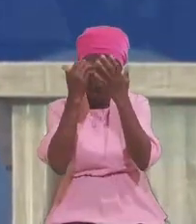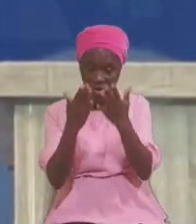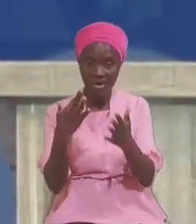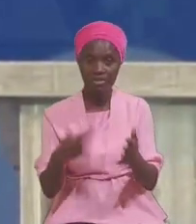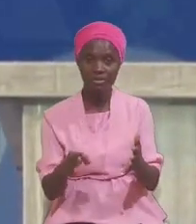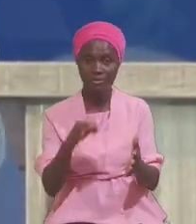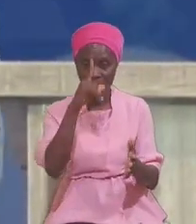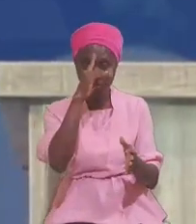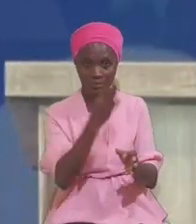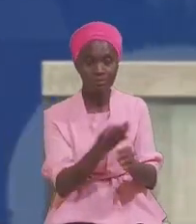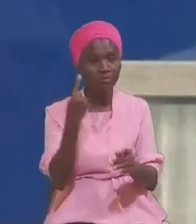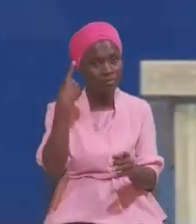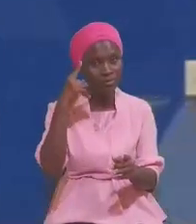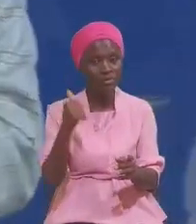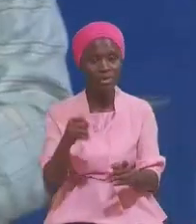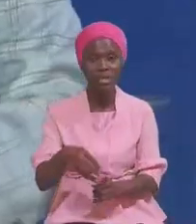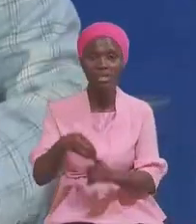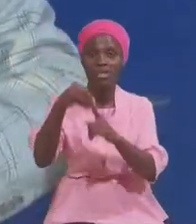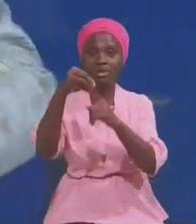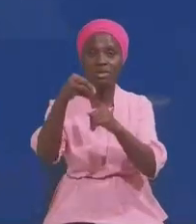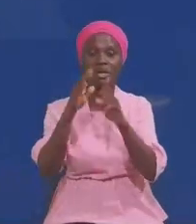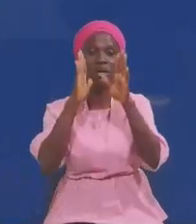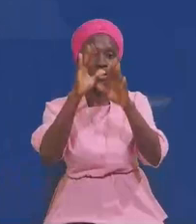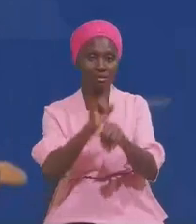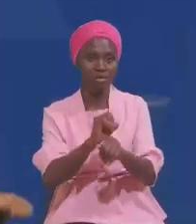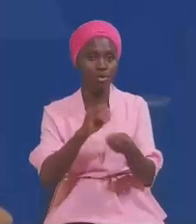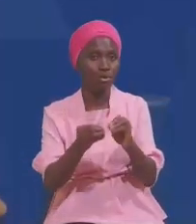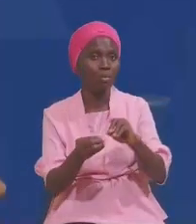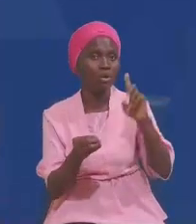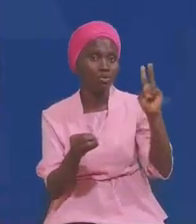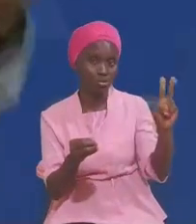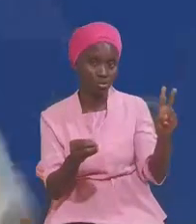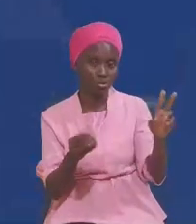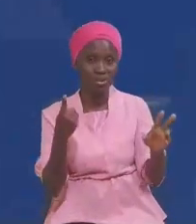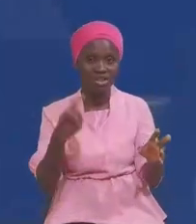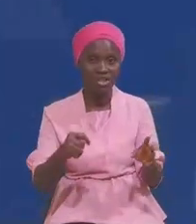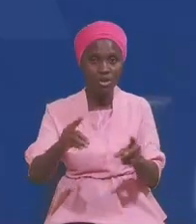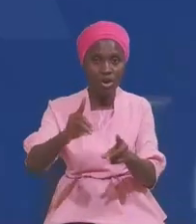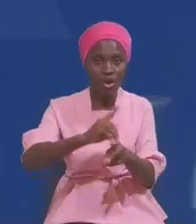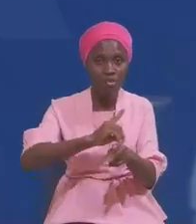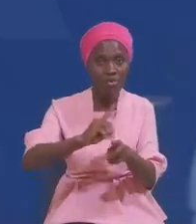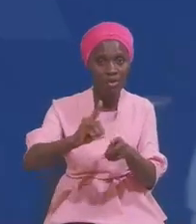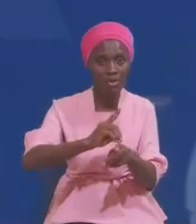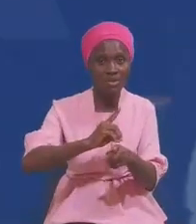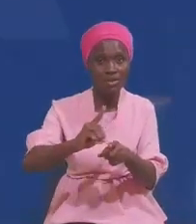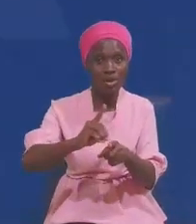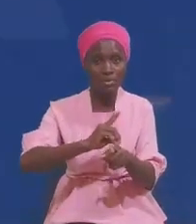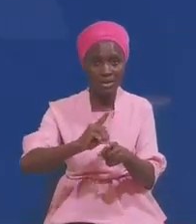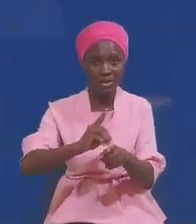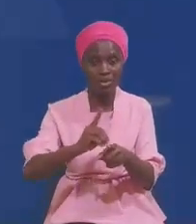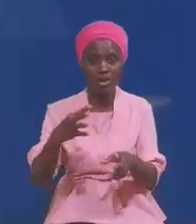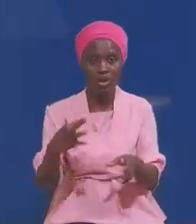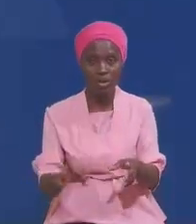premier, le miracle spécial est de l'obéissance de la foi. Deux, l'obligation de la fidélité des